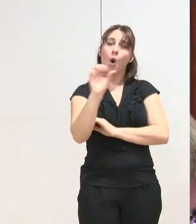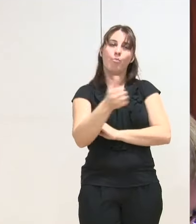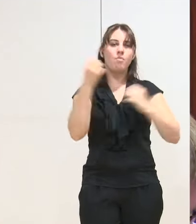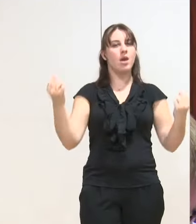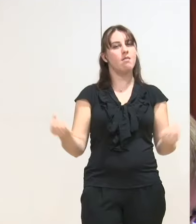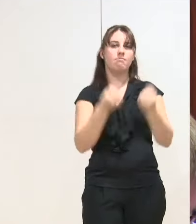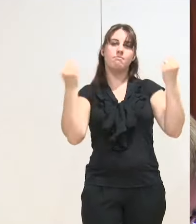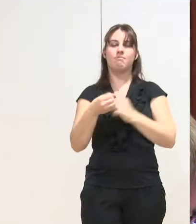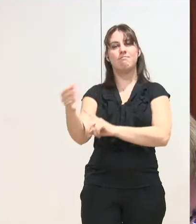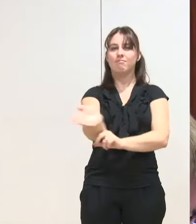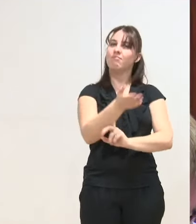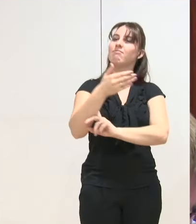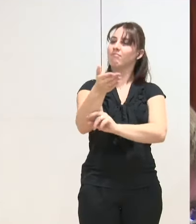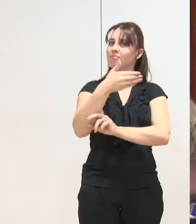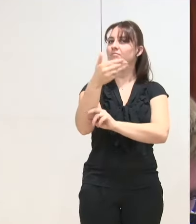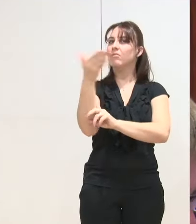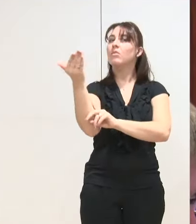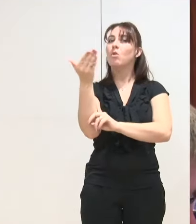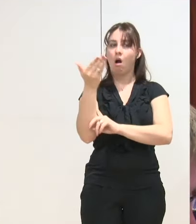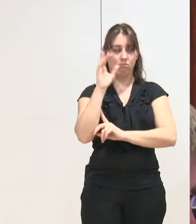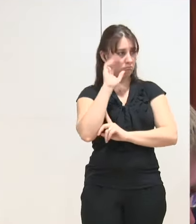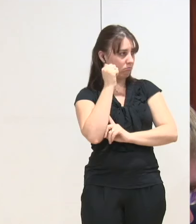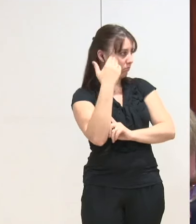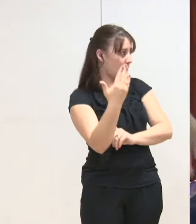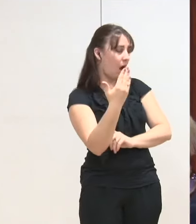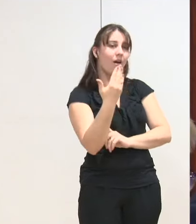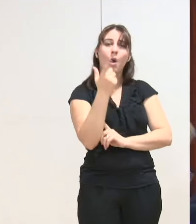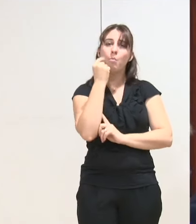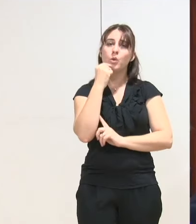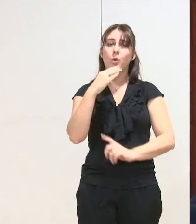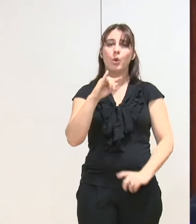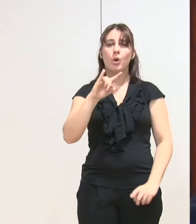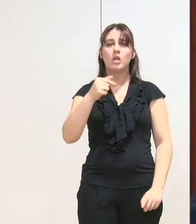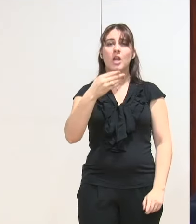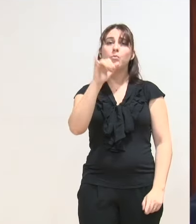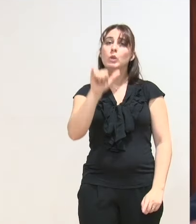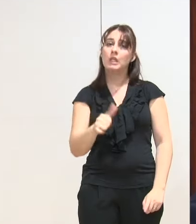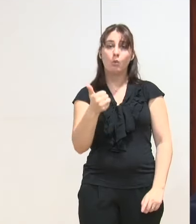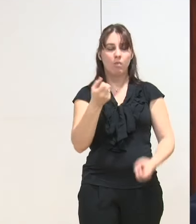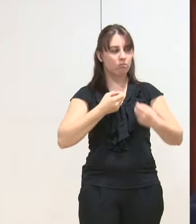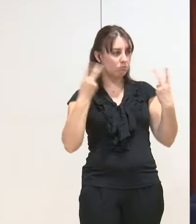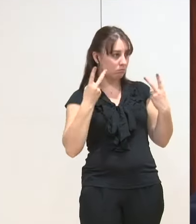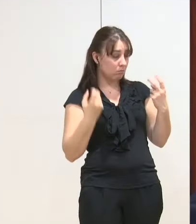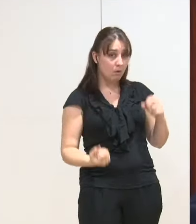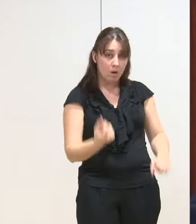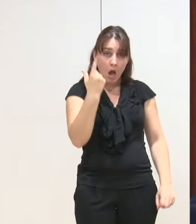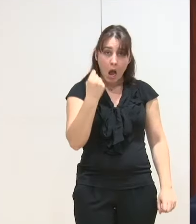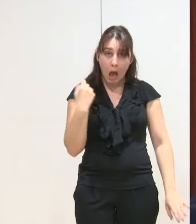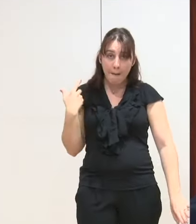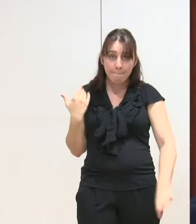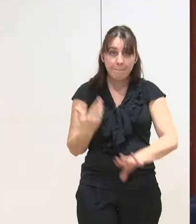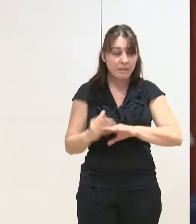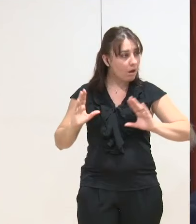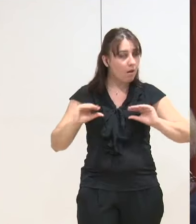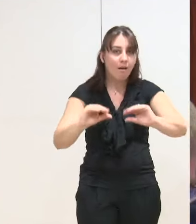cela a permis sans aucun doute et c'est ce qui explique l'étonnement de Monsieur chamussi devant la rapidité des effets de